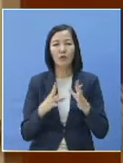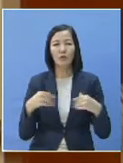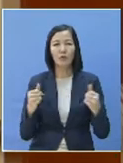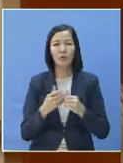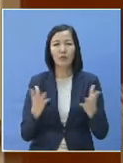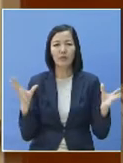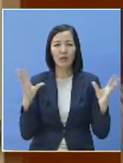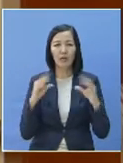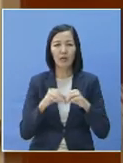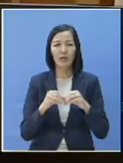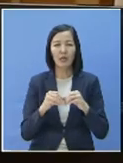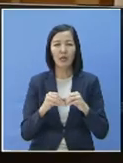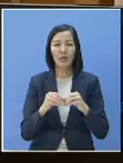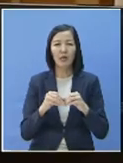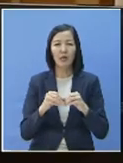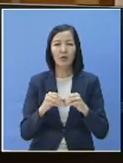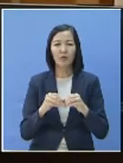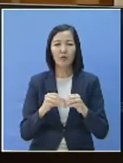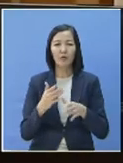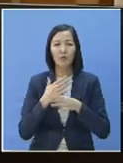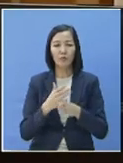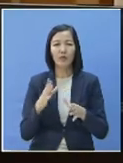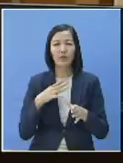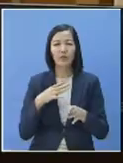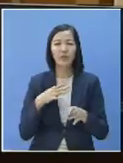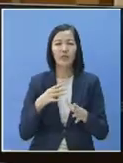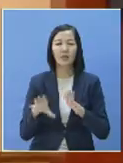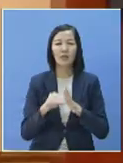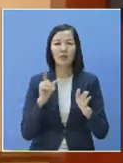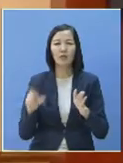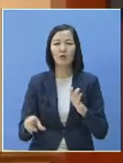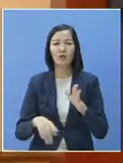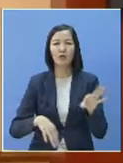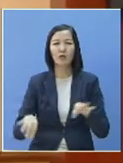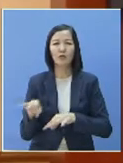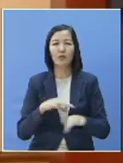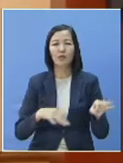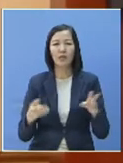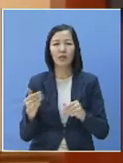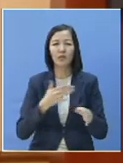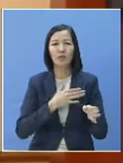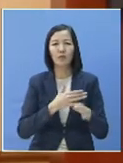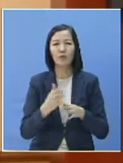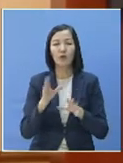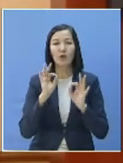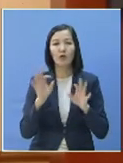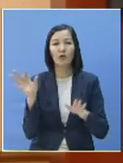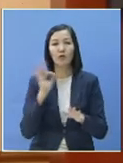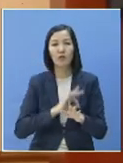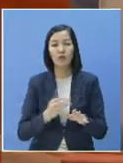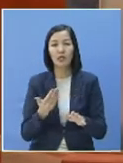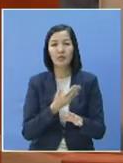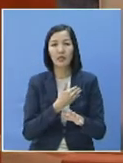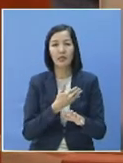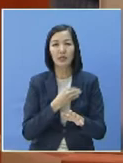қайта қосылуына көмектесті. Депутат Әлия Сапарова жоспарсыз жобаларға желге ұшып жатқан ақша дұрыс игерілсе дейді. Мысалы,